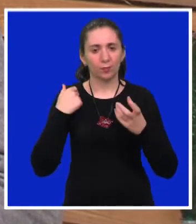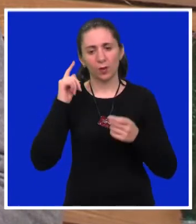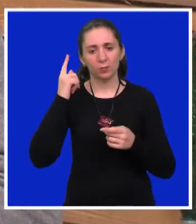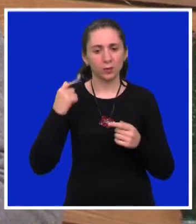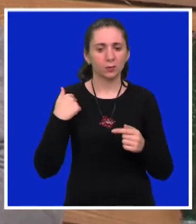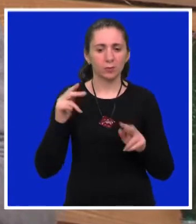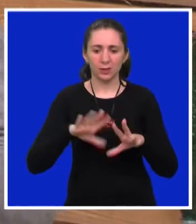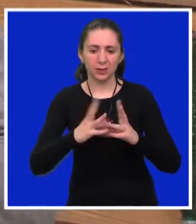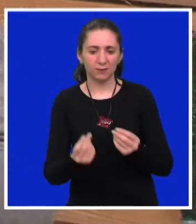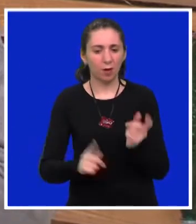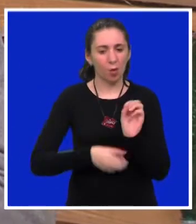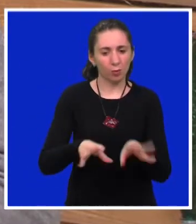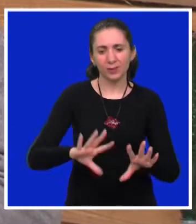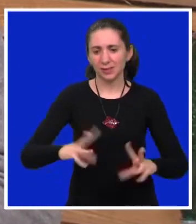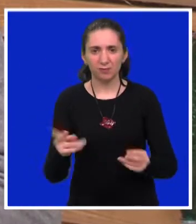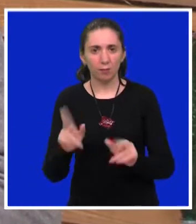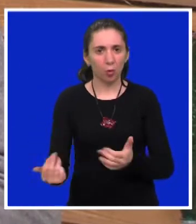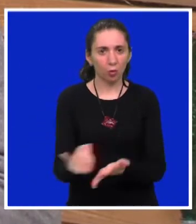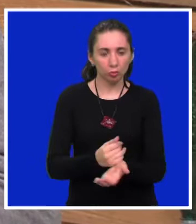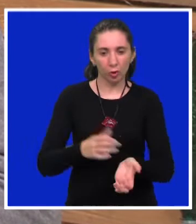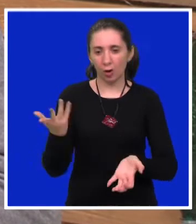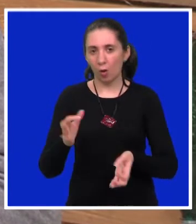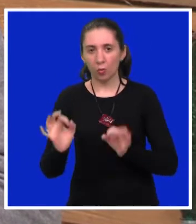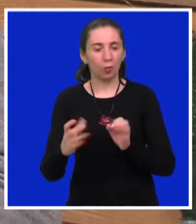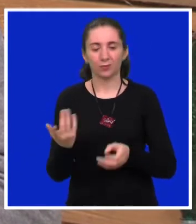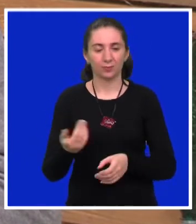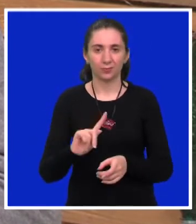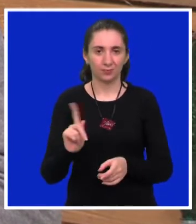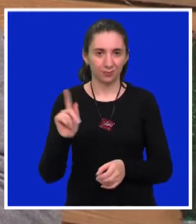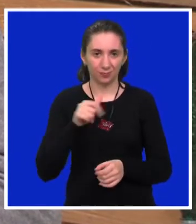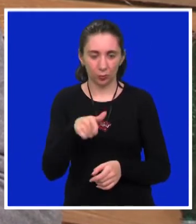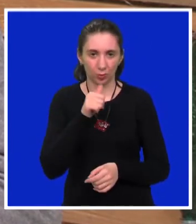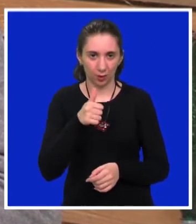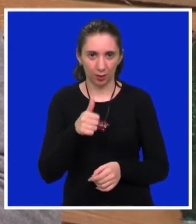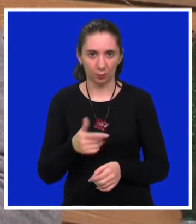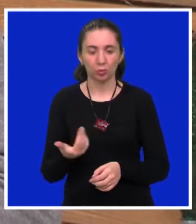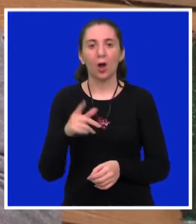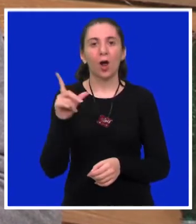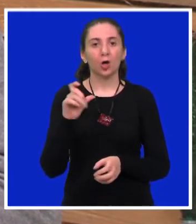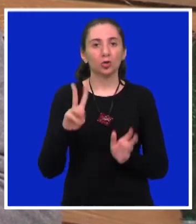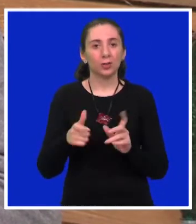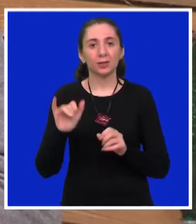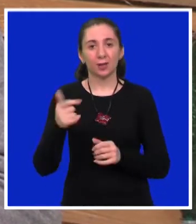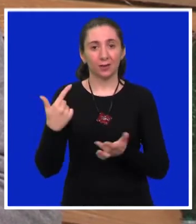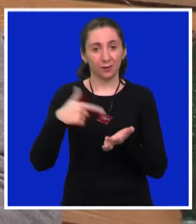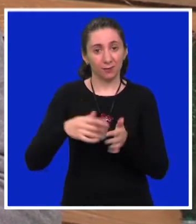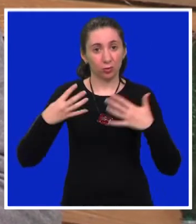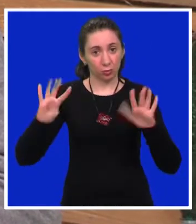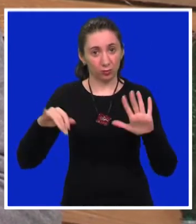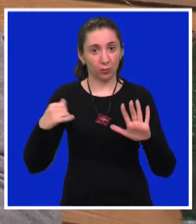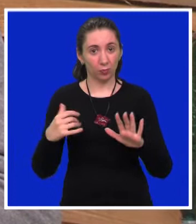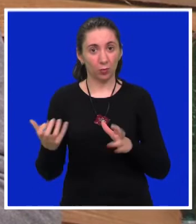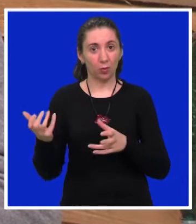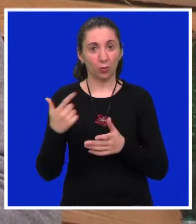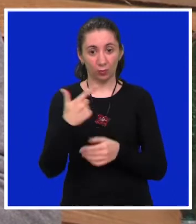da ćemo mi sad sve iskoristiti od otpada, to je nemoguće, ali isto tako je činjenica da